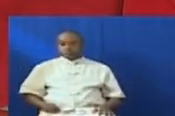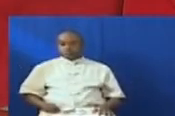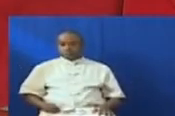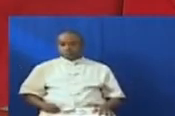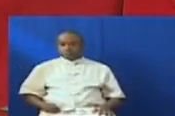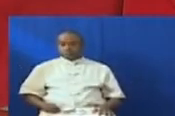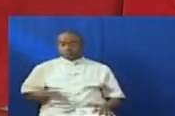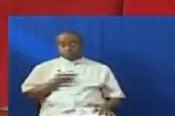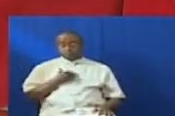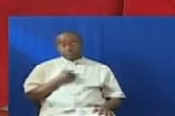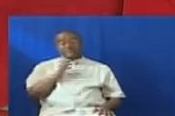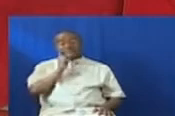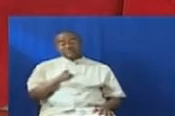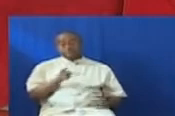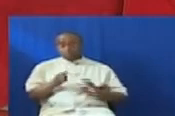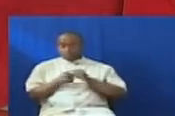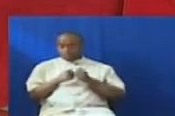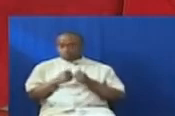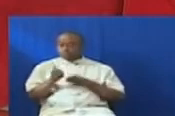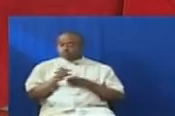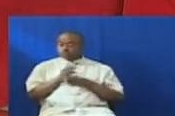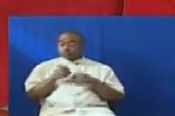Kuna machangamoto za POS,